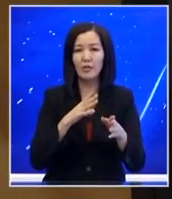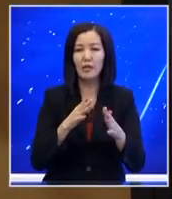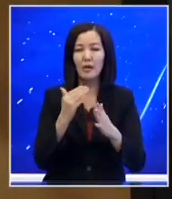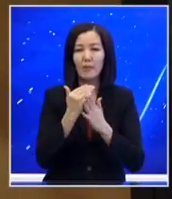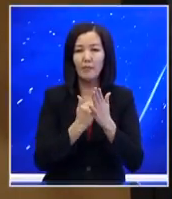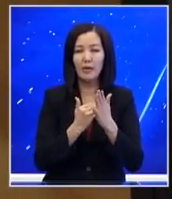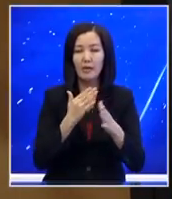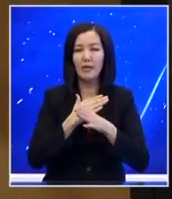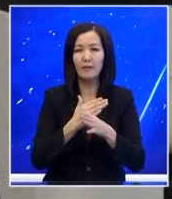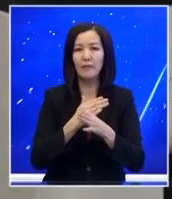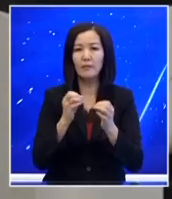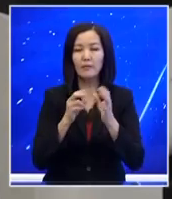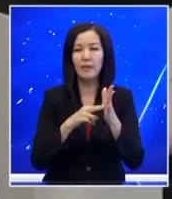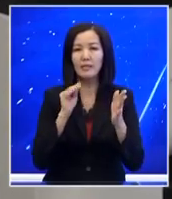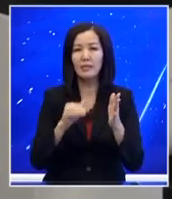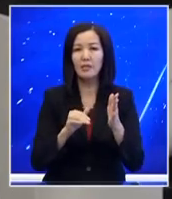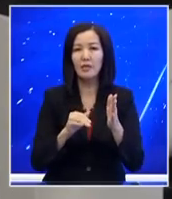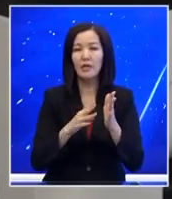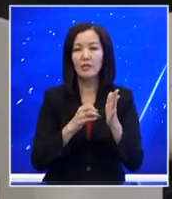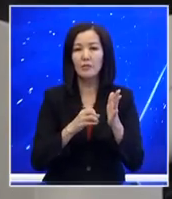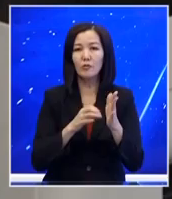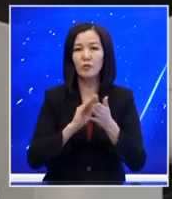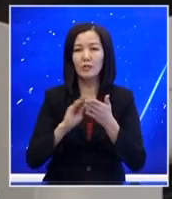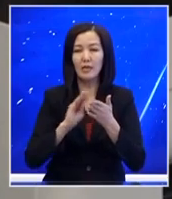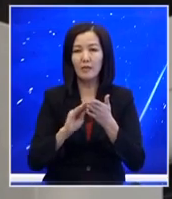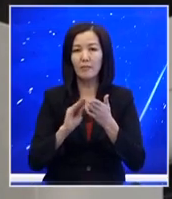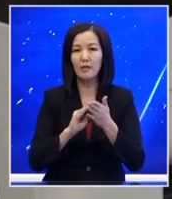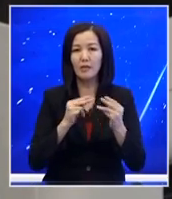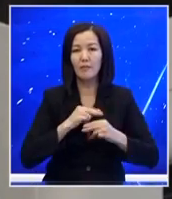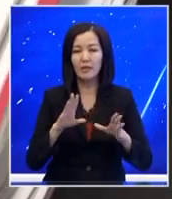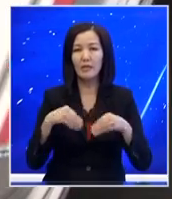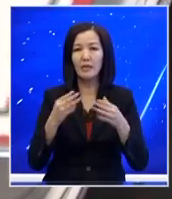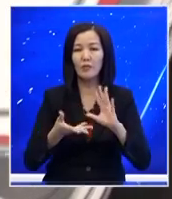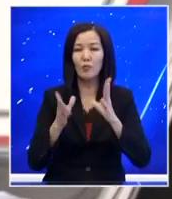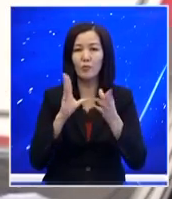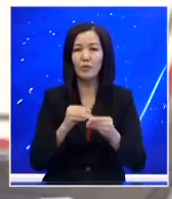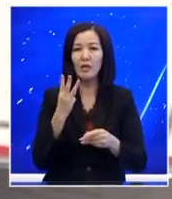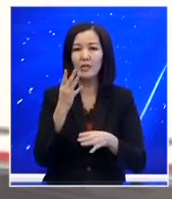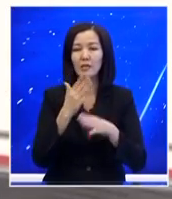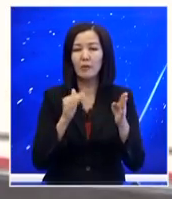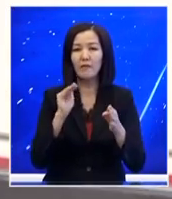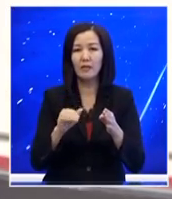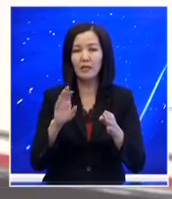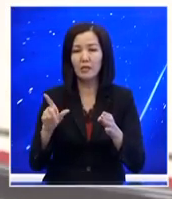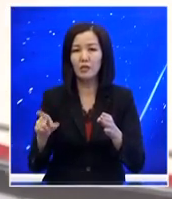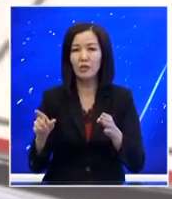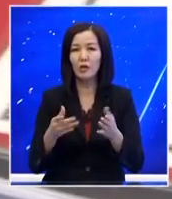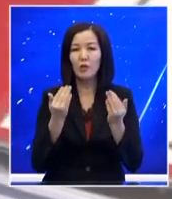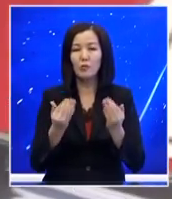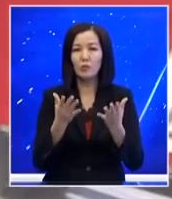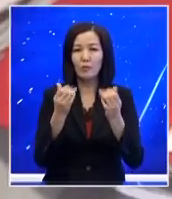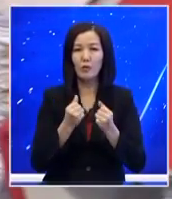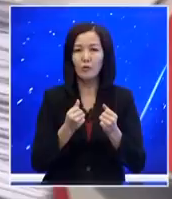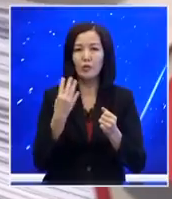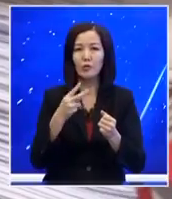труда» порядка 17 тысяч, около 700 заявок от работодателей. В общей сложности почти 3,5 тысячи граждан уже получили